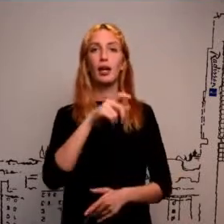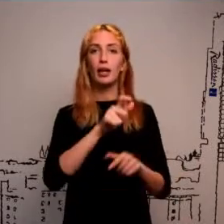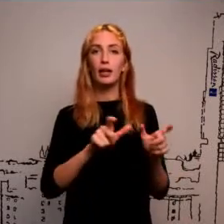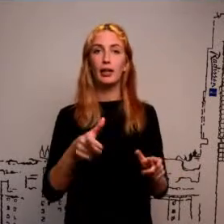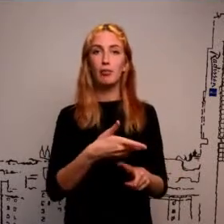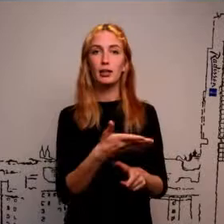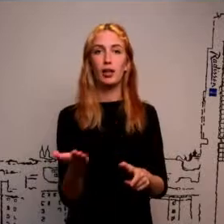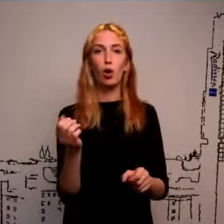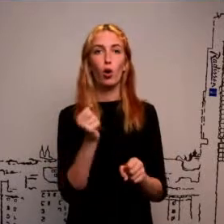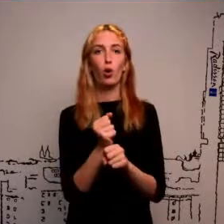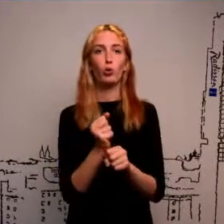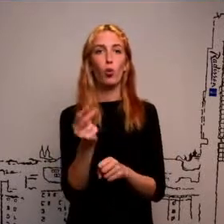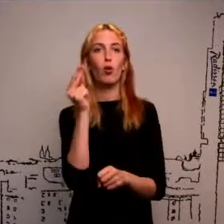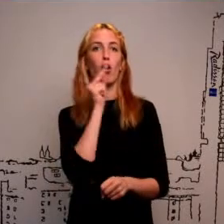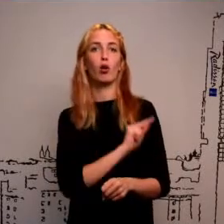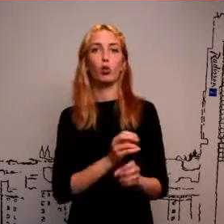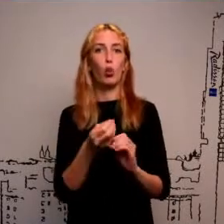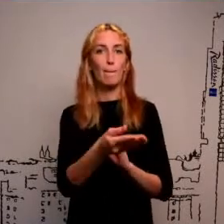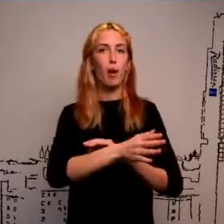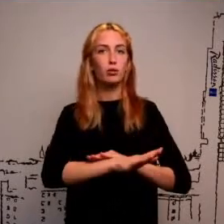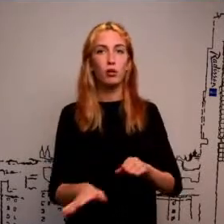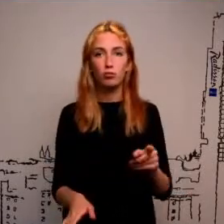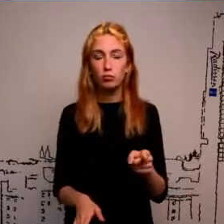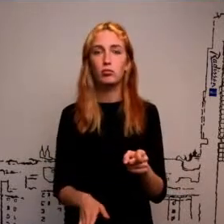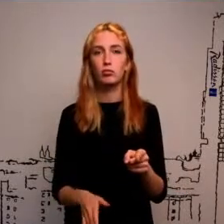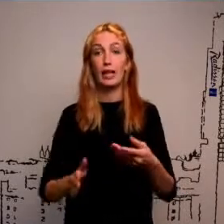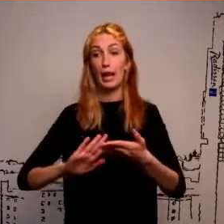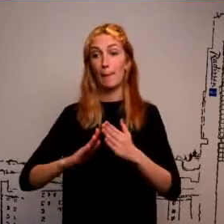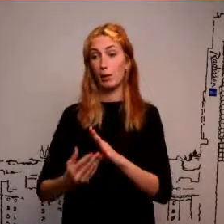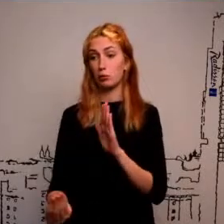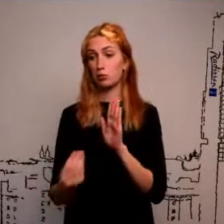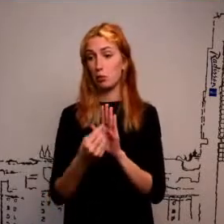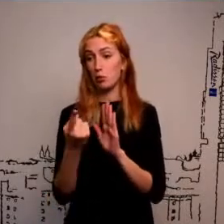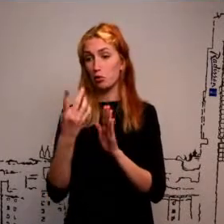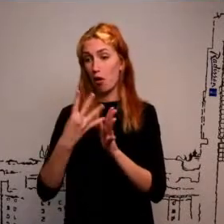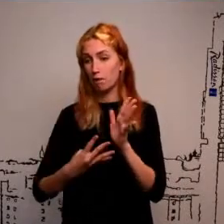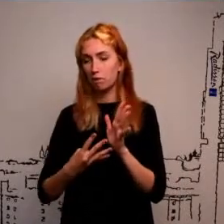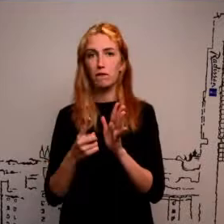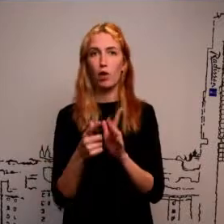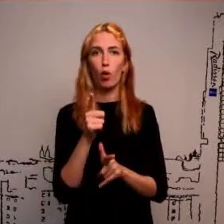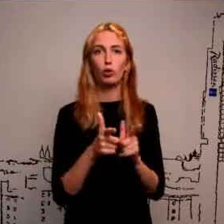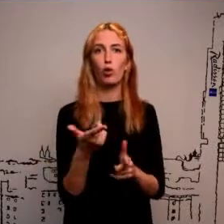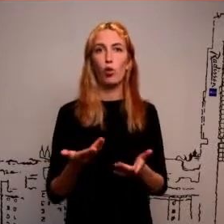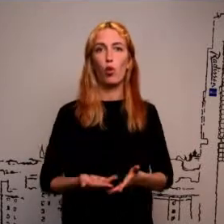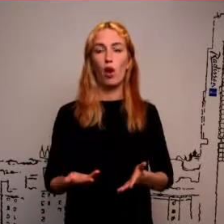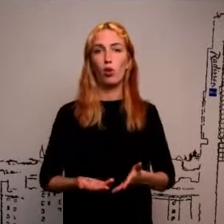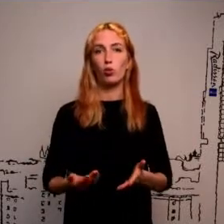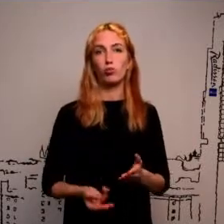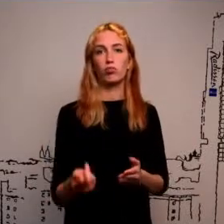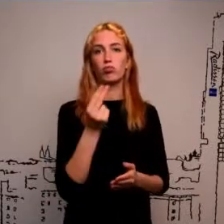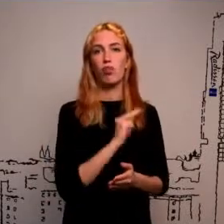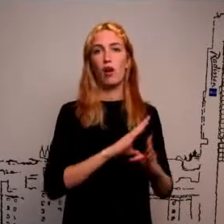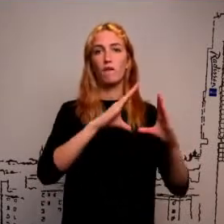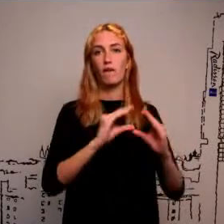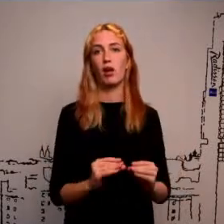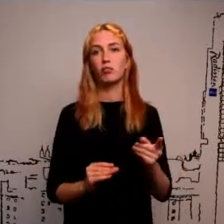maksta ette nähtud töötasu, alates sellest, jällegi lepingus võib olla kõik väga kenasti kirjas ja ongi väga kenasti. Ma